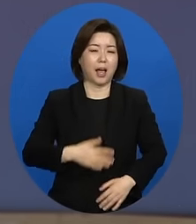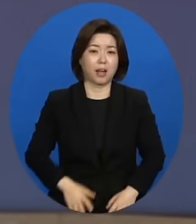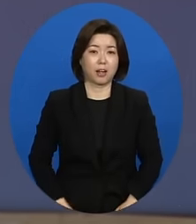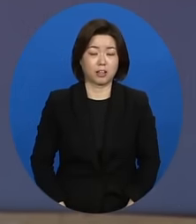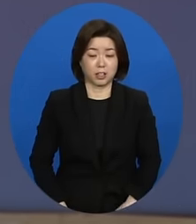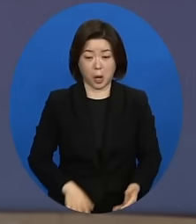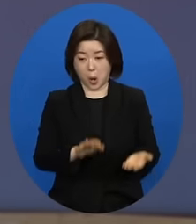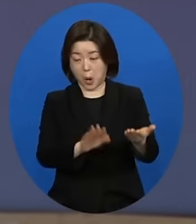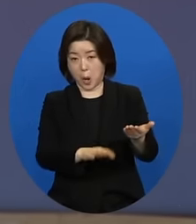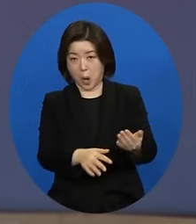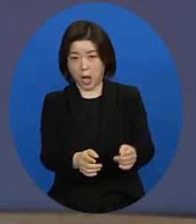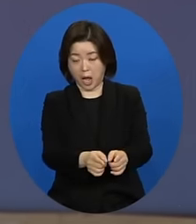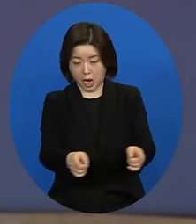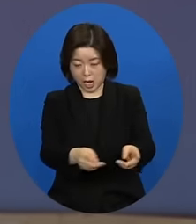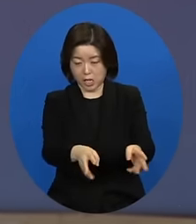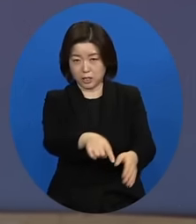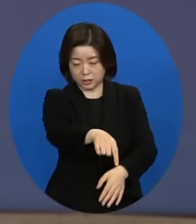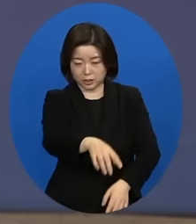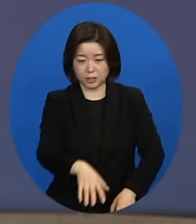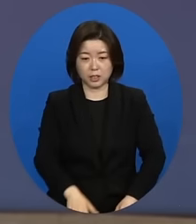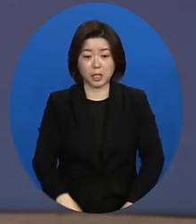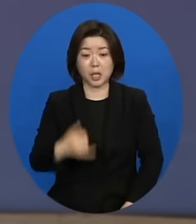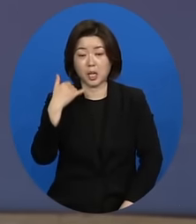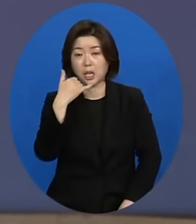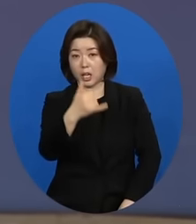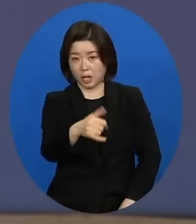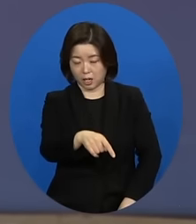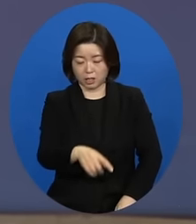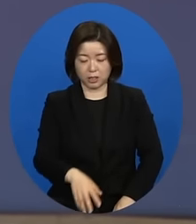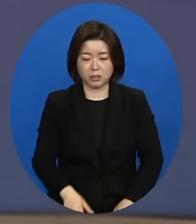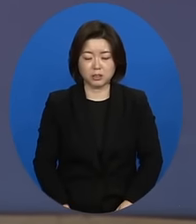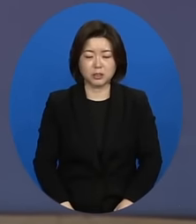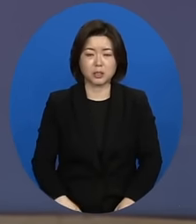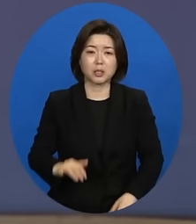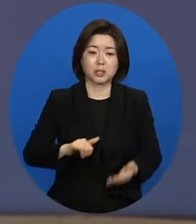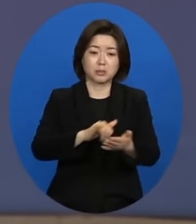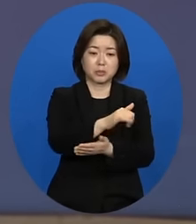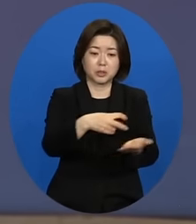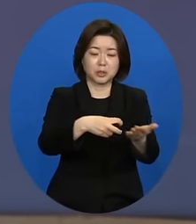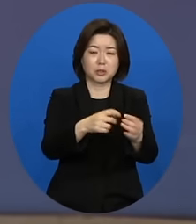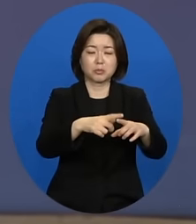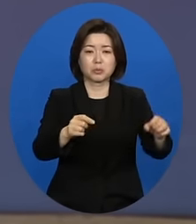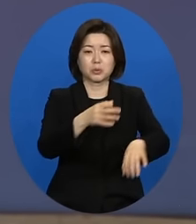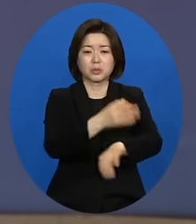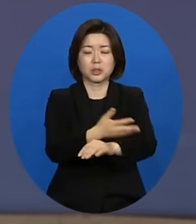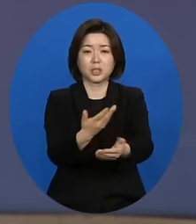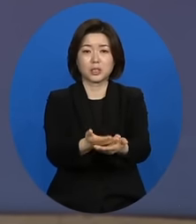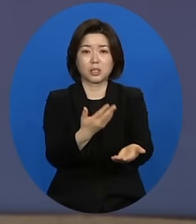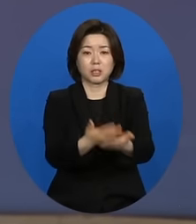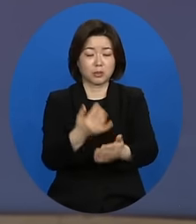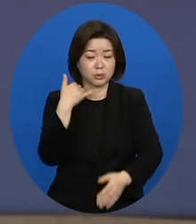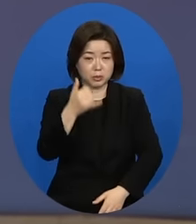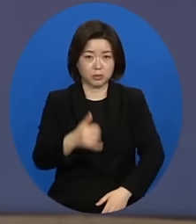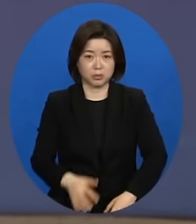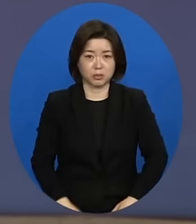아래층에다 연락을 해서 비행기표를 사달라고 연락을 했고 그리고 집으로 돌아갑니다.